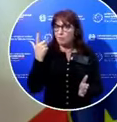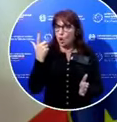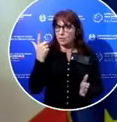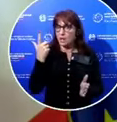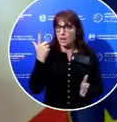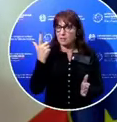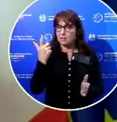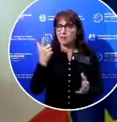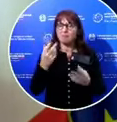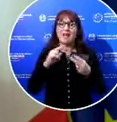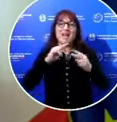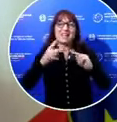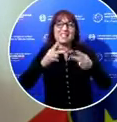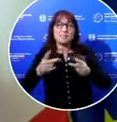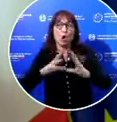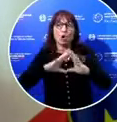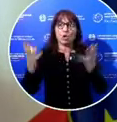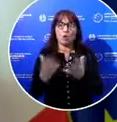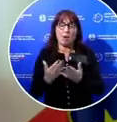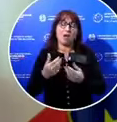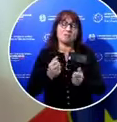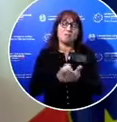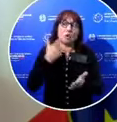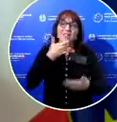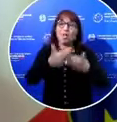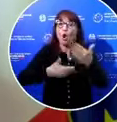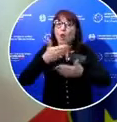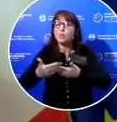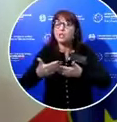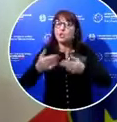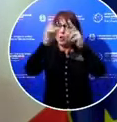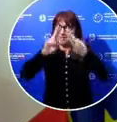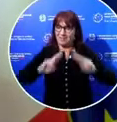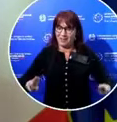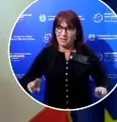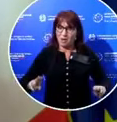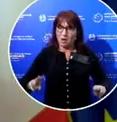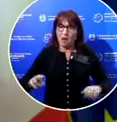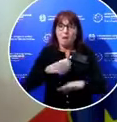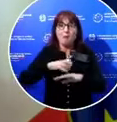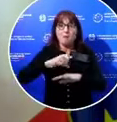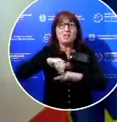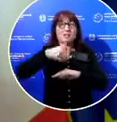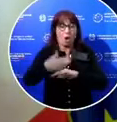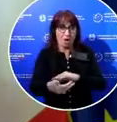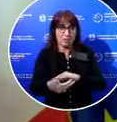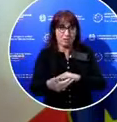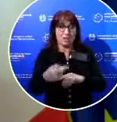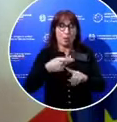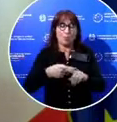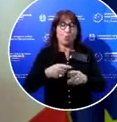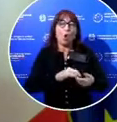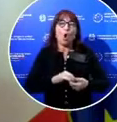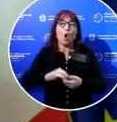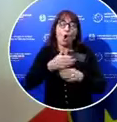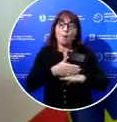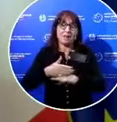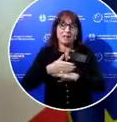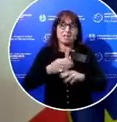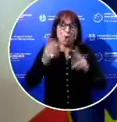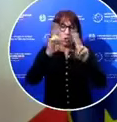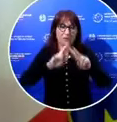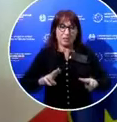definire risposte globali fondate sulla collaborazione internazionale. Il Ministero degli Affari Esteri e della Cooperazione Internazionale è sempre stato in